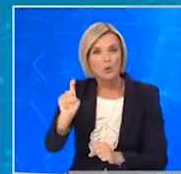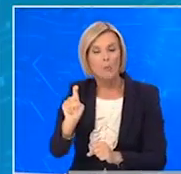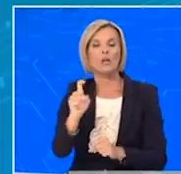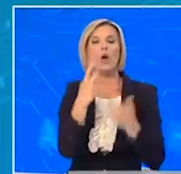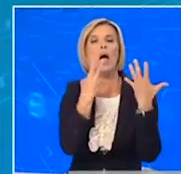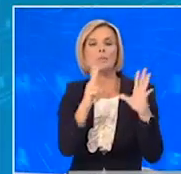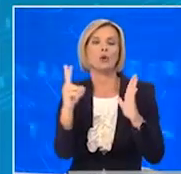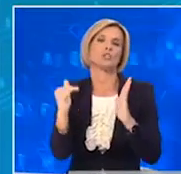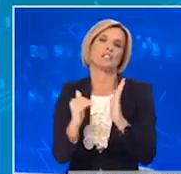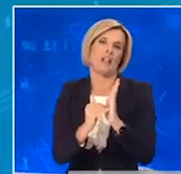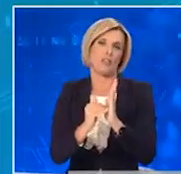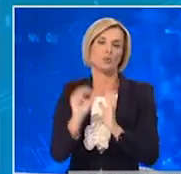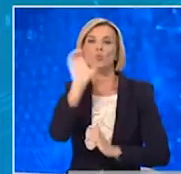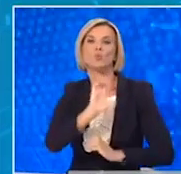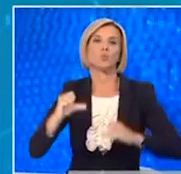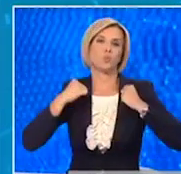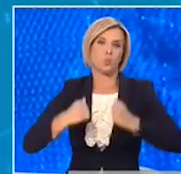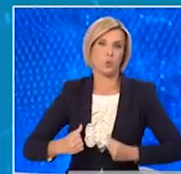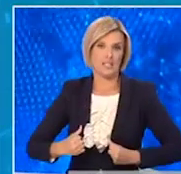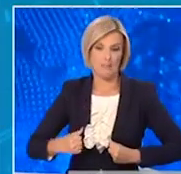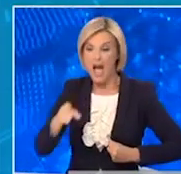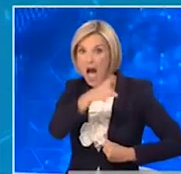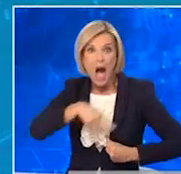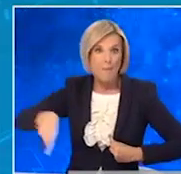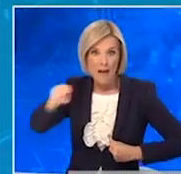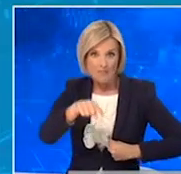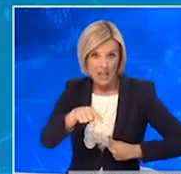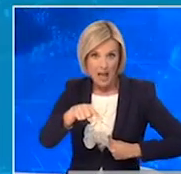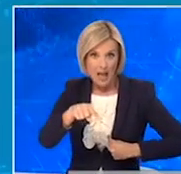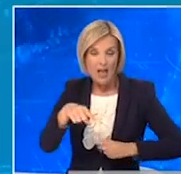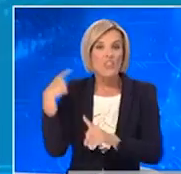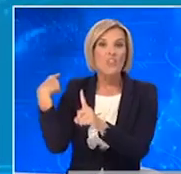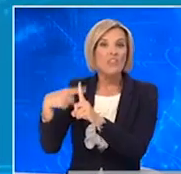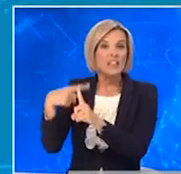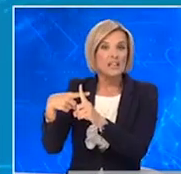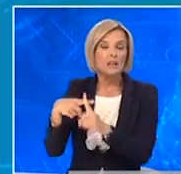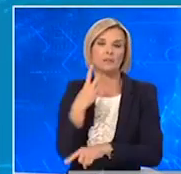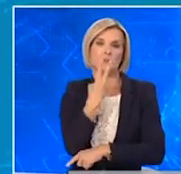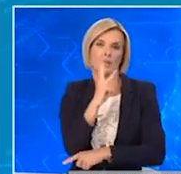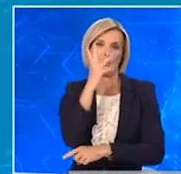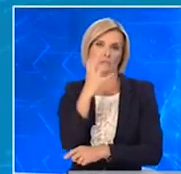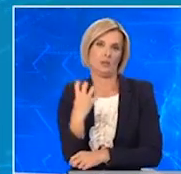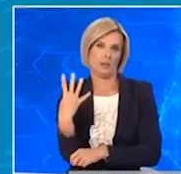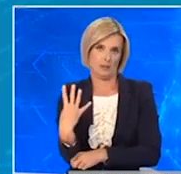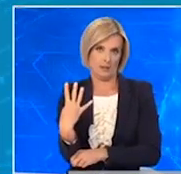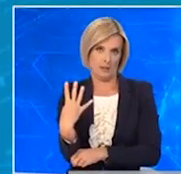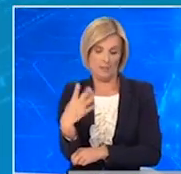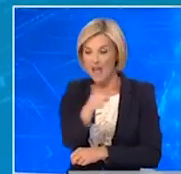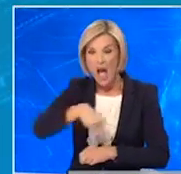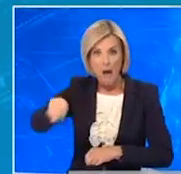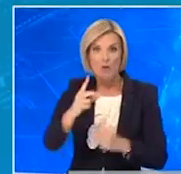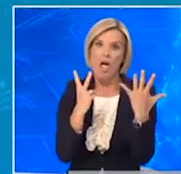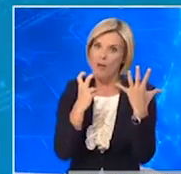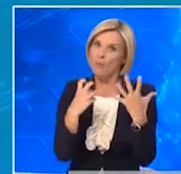1.294.798 εισερχομένων στη χώρα και τα επιβεβαιωμένα κρούσματα είναι 344. Από αυτά, 70 είναι